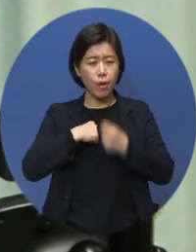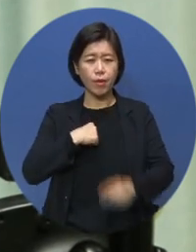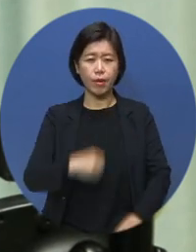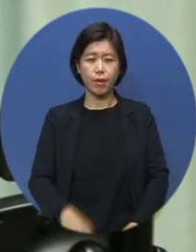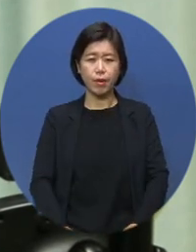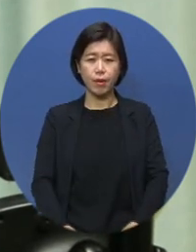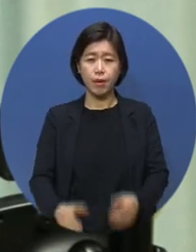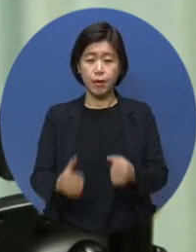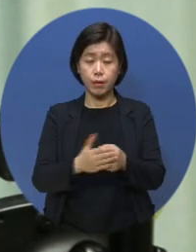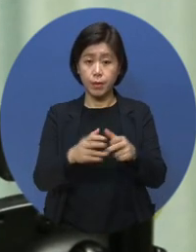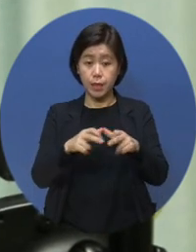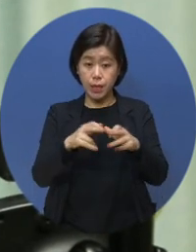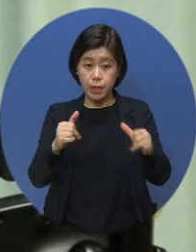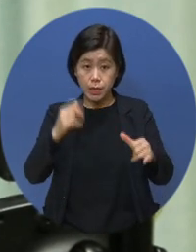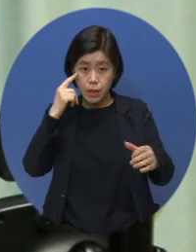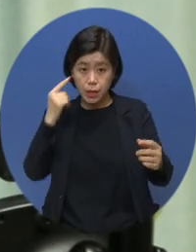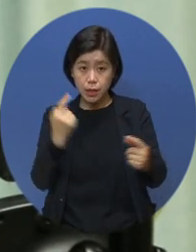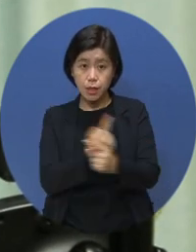아